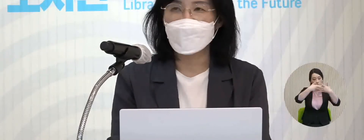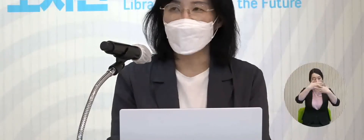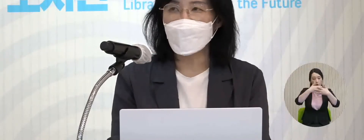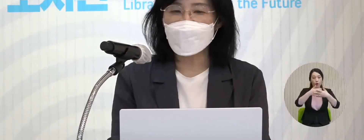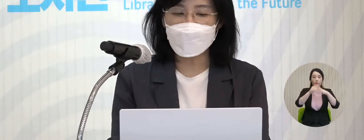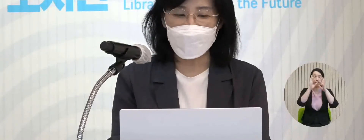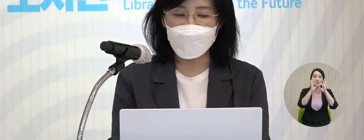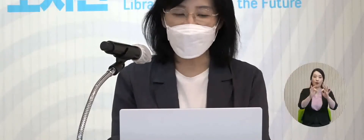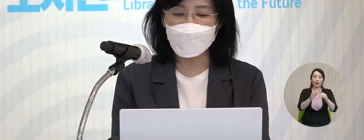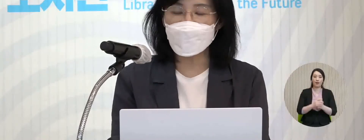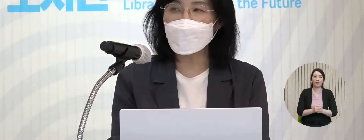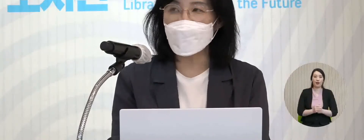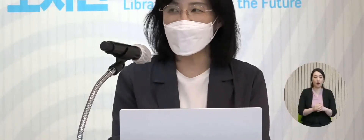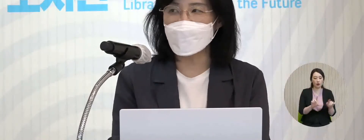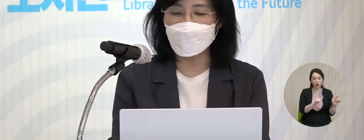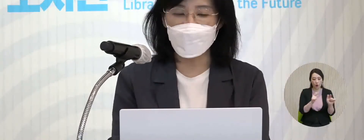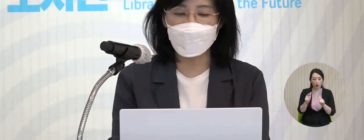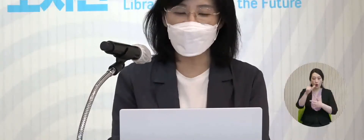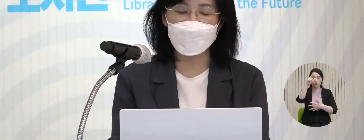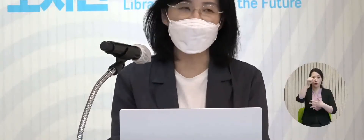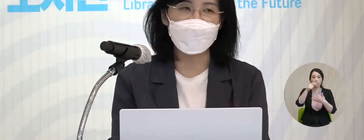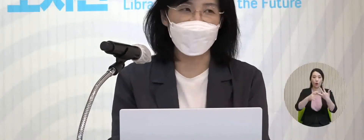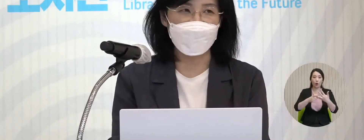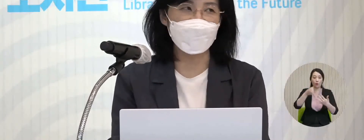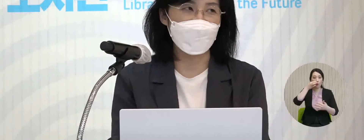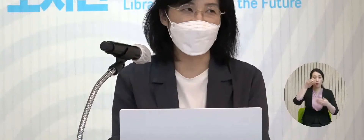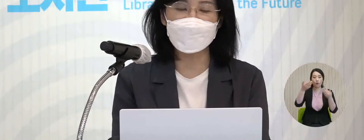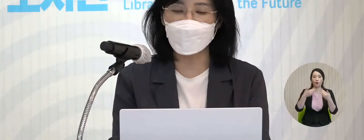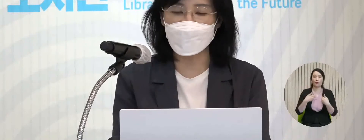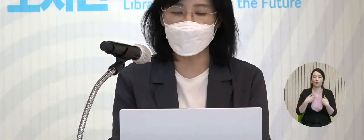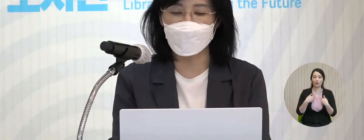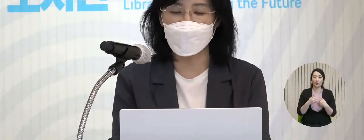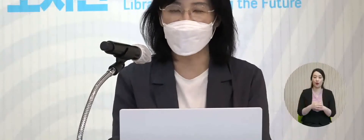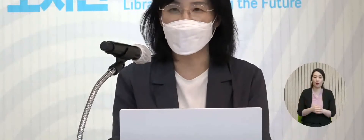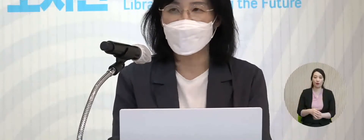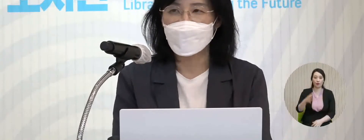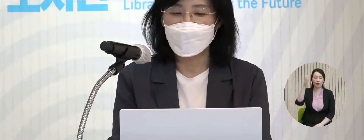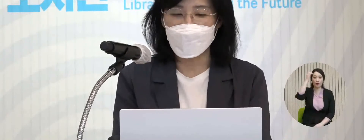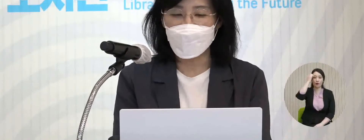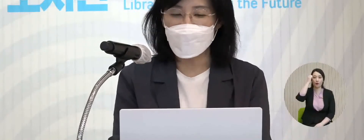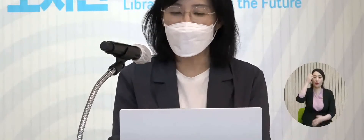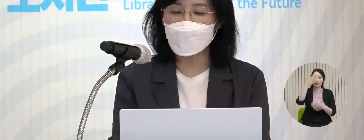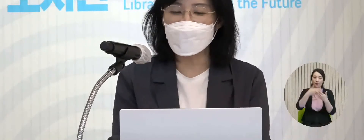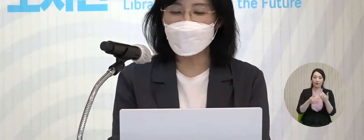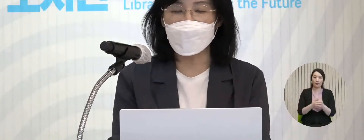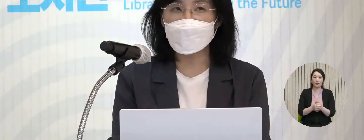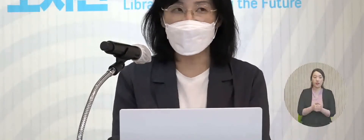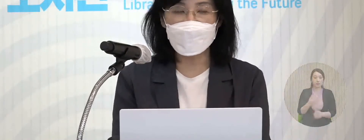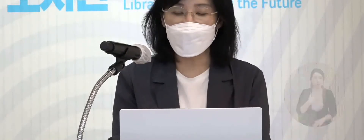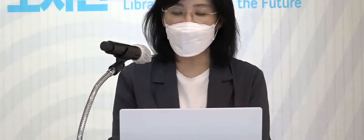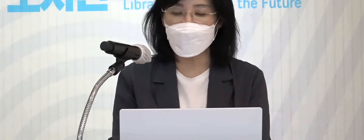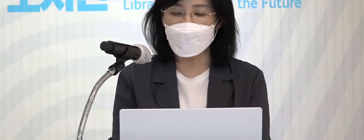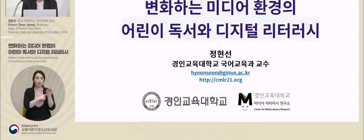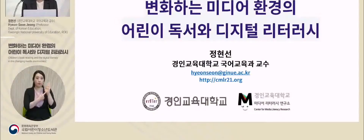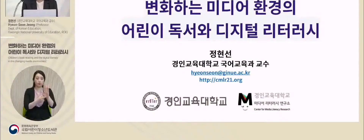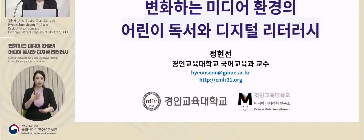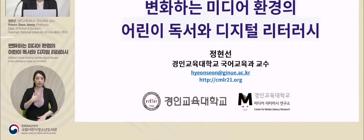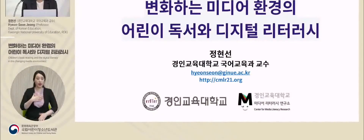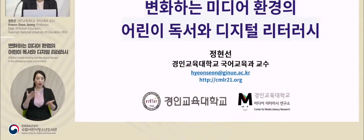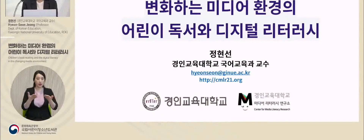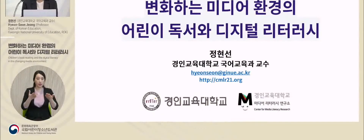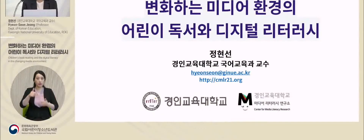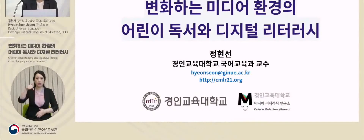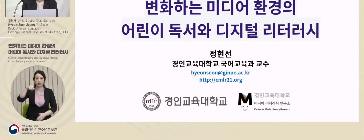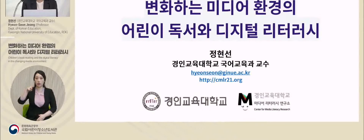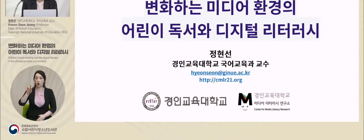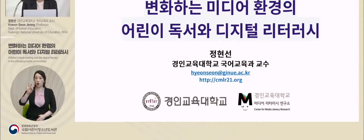보았는데요. 여러 가지 다양한 프로그램들을 보여주셨는데 아주 인상적이었습니다. 제 발표는 제가 재직하고 있는